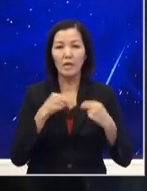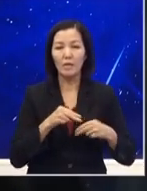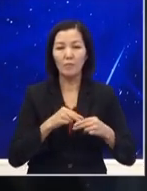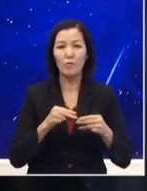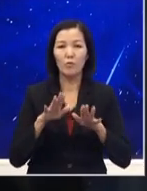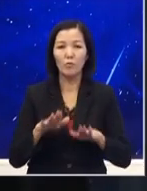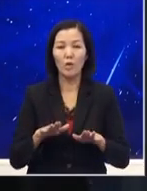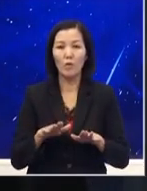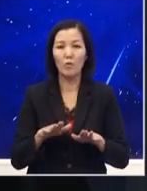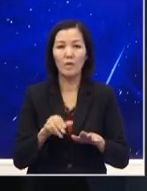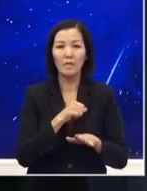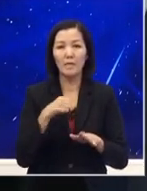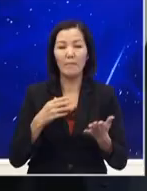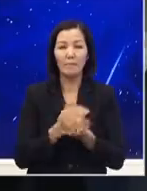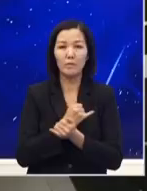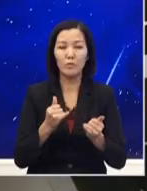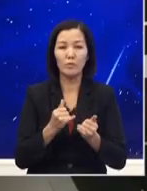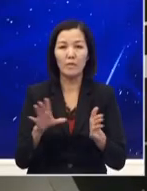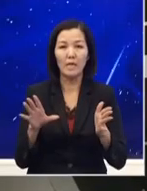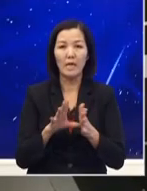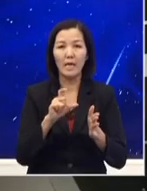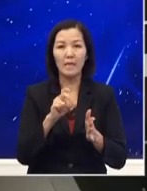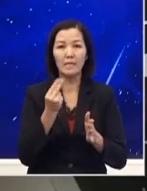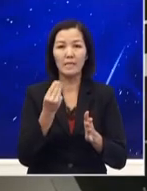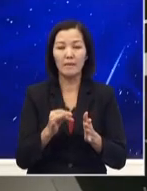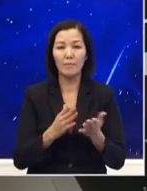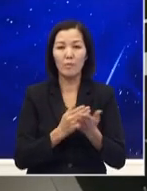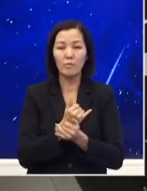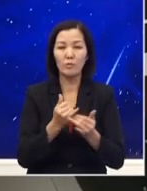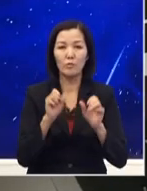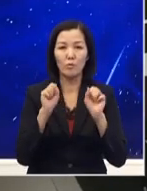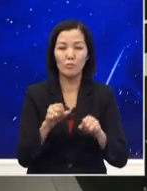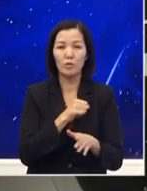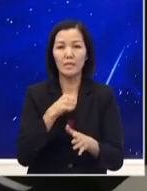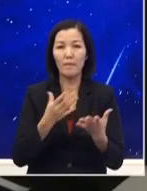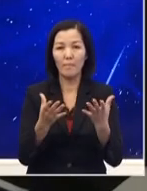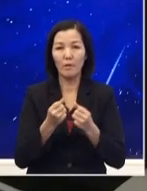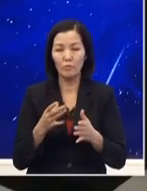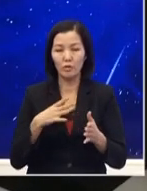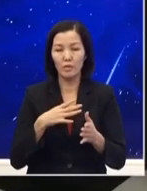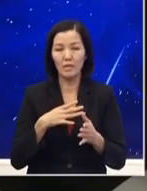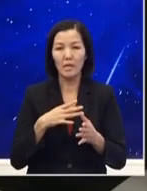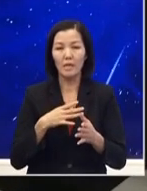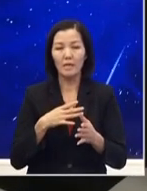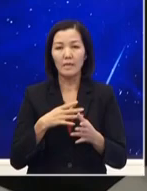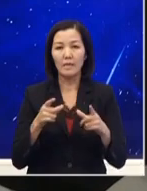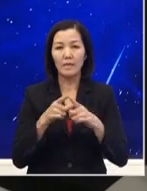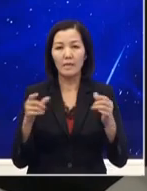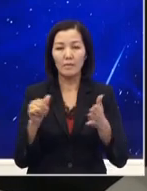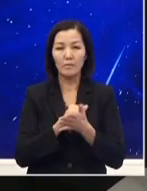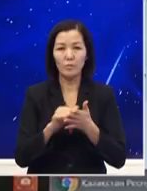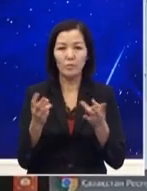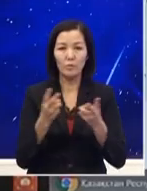уголок самообслуживания. Имея электронную цифровую подпись, услугополучатель может самостоятельно извлечь необходимую справку